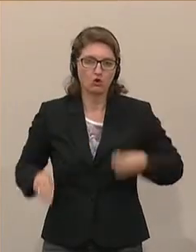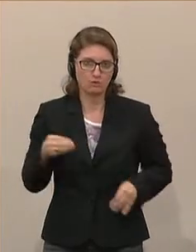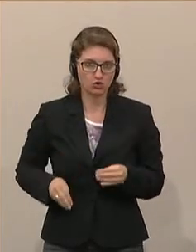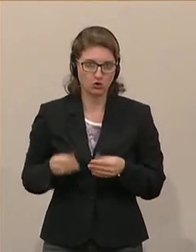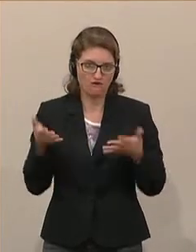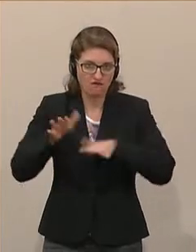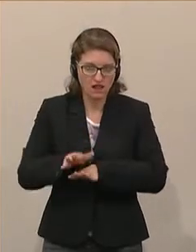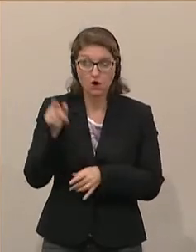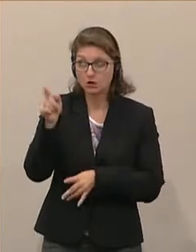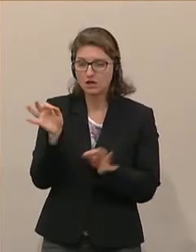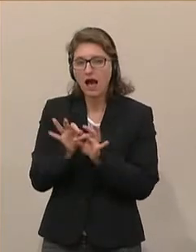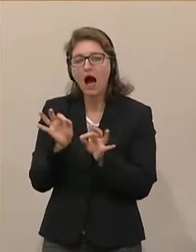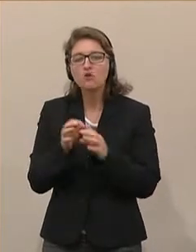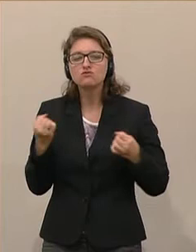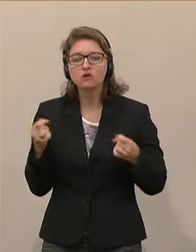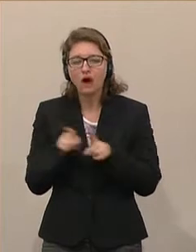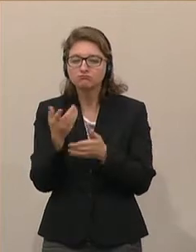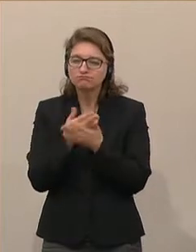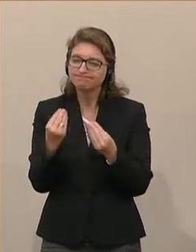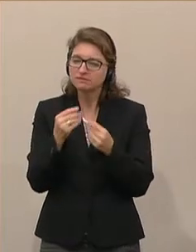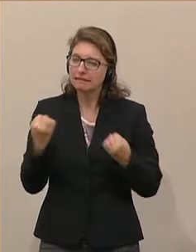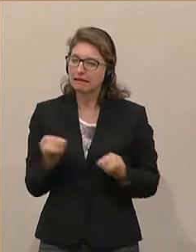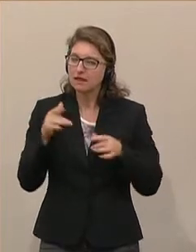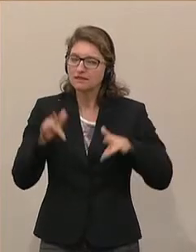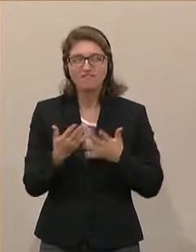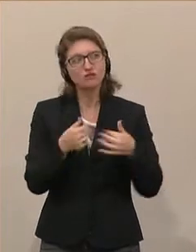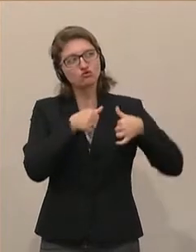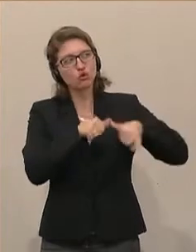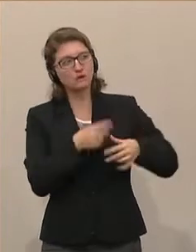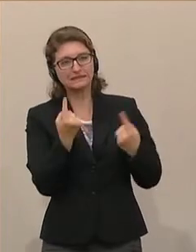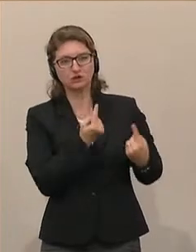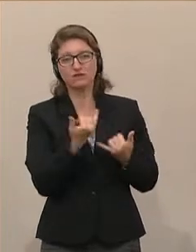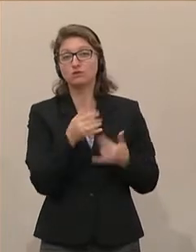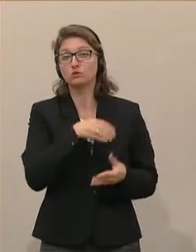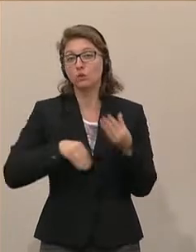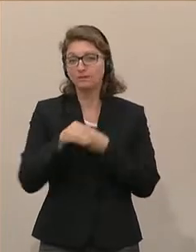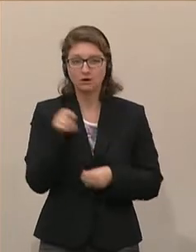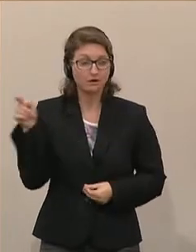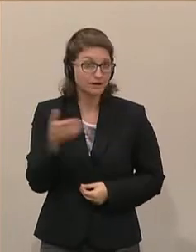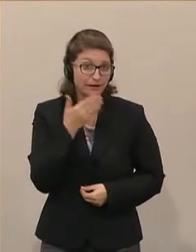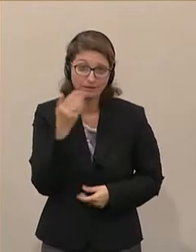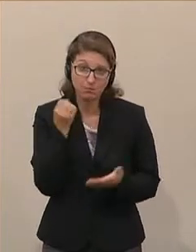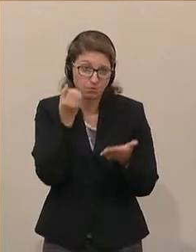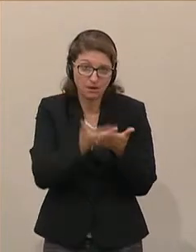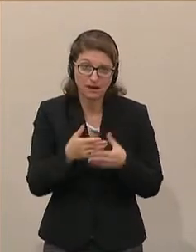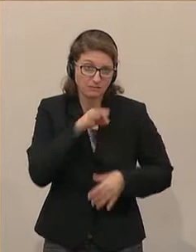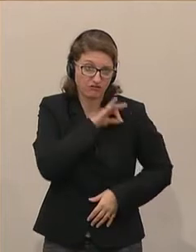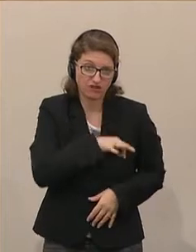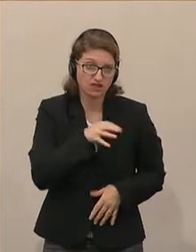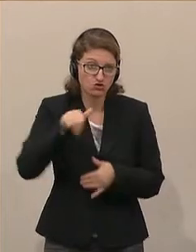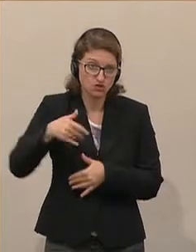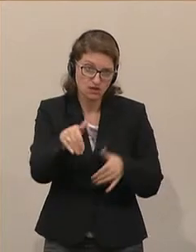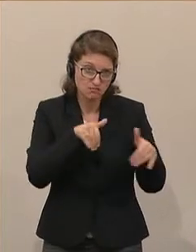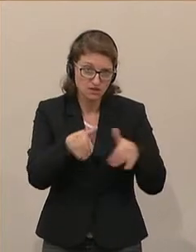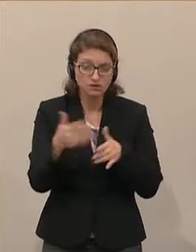darauf trainiert sind, mit Drucksituationen umzugehen, auch von politischer Seite, die extra keine Berichtspflicht ans Justizministerium haben,